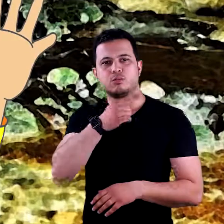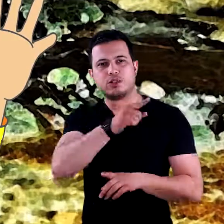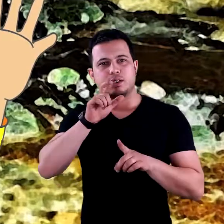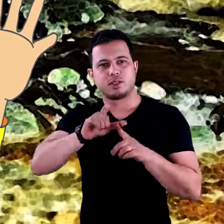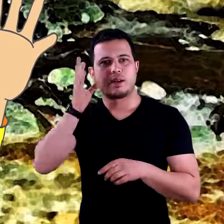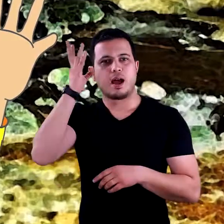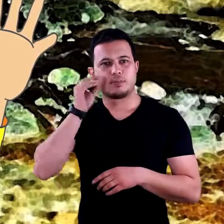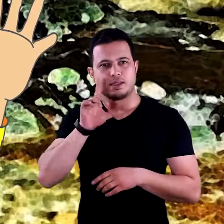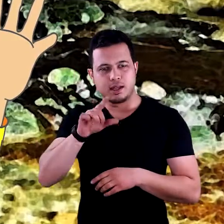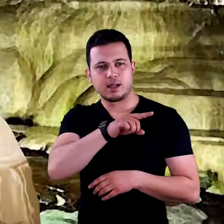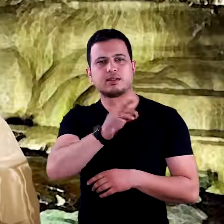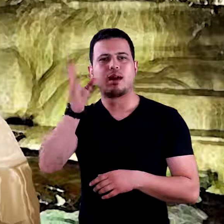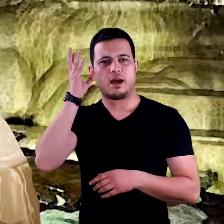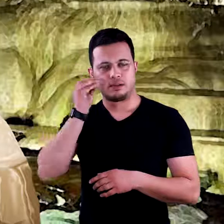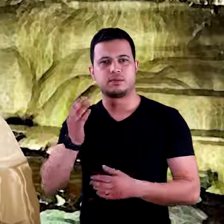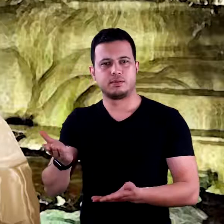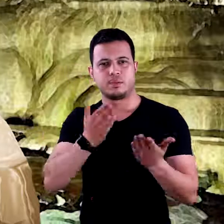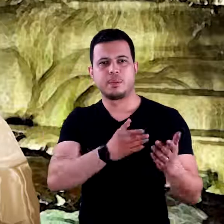anlaması gerekenleri anladı.